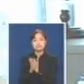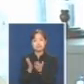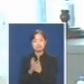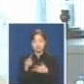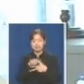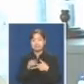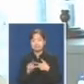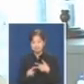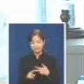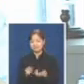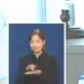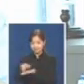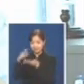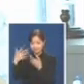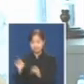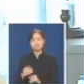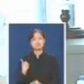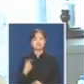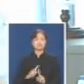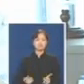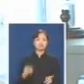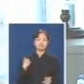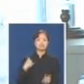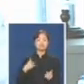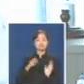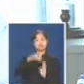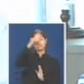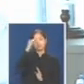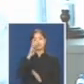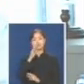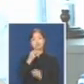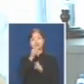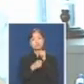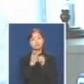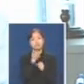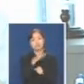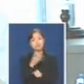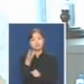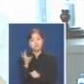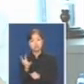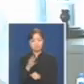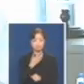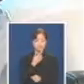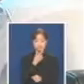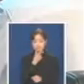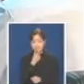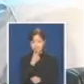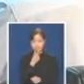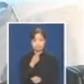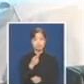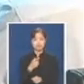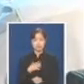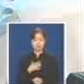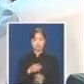พอเด็กอายุประมาณสัก15-16เข้าสู่ม.ปลายเนี่ยมันมีการตัดสินใจที่สำคัญเกิดขึ้น